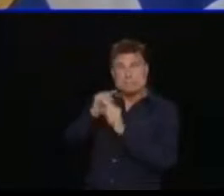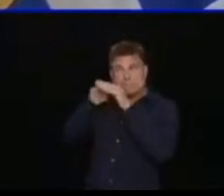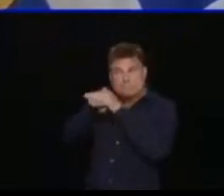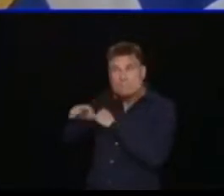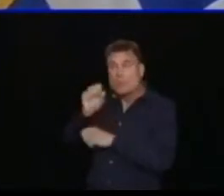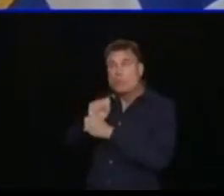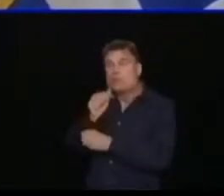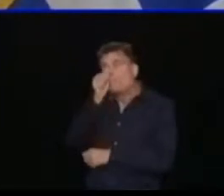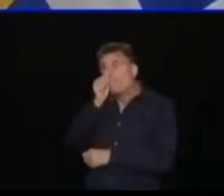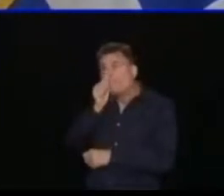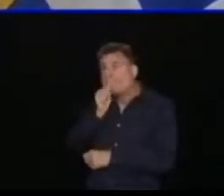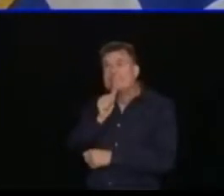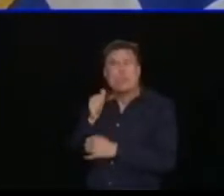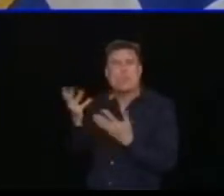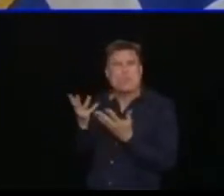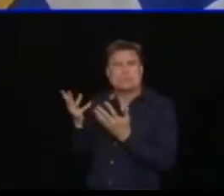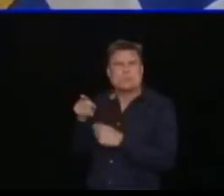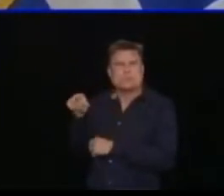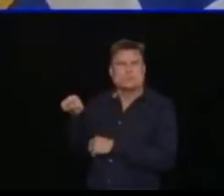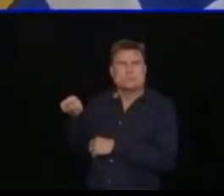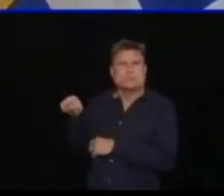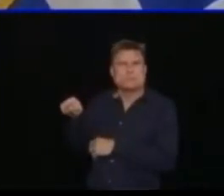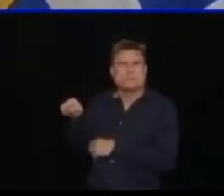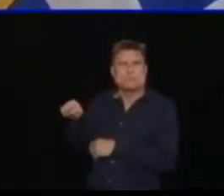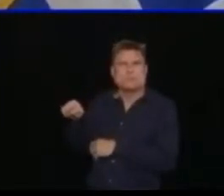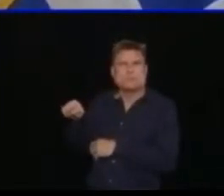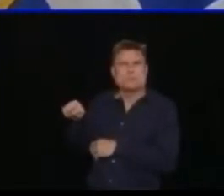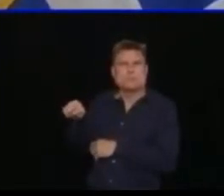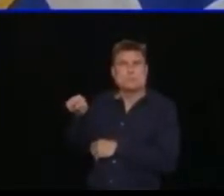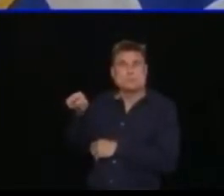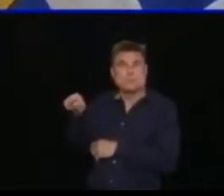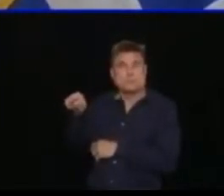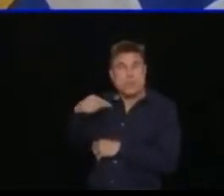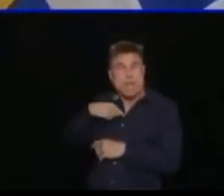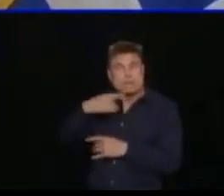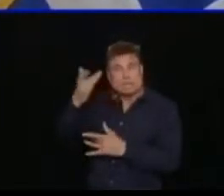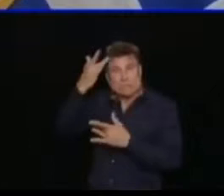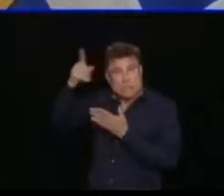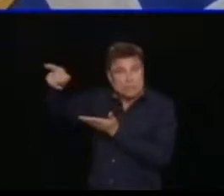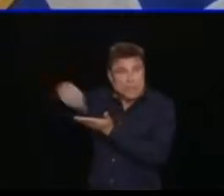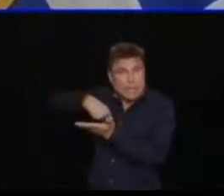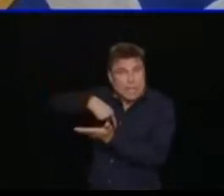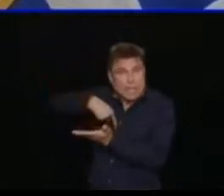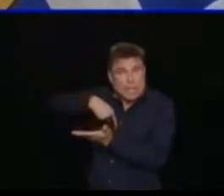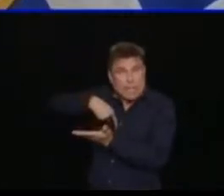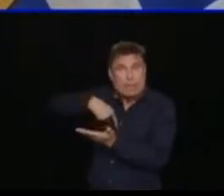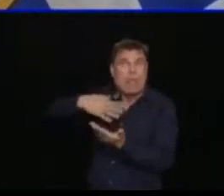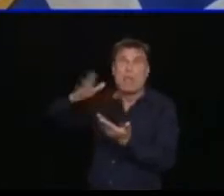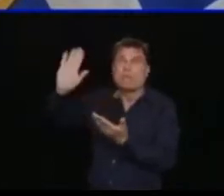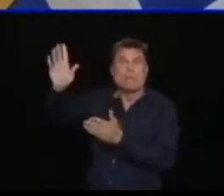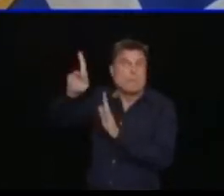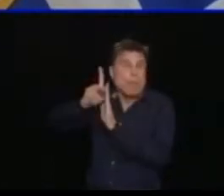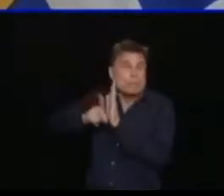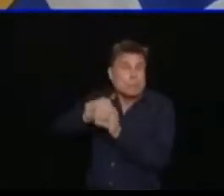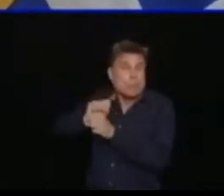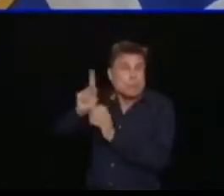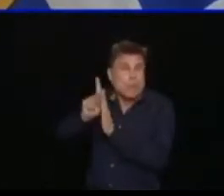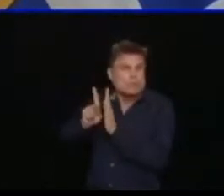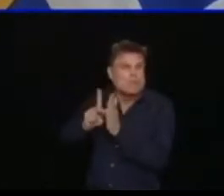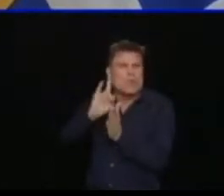一回事。不当自己生命一回事，对自己不负责任，同时意味着对别人不负责任。